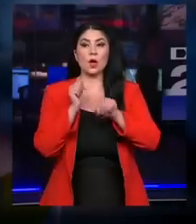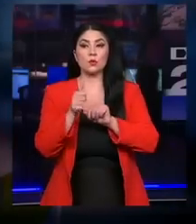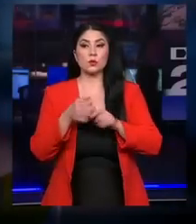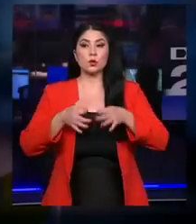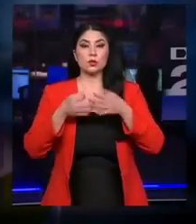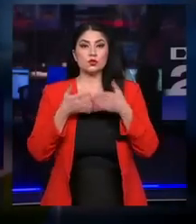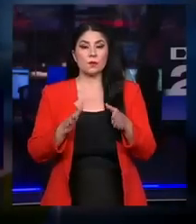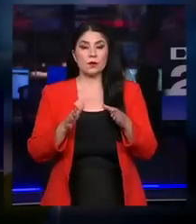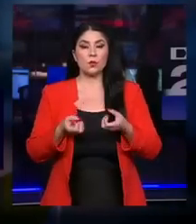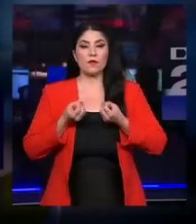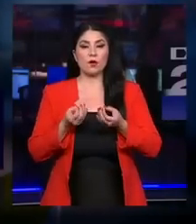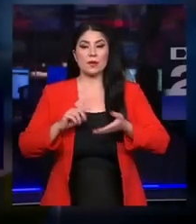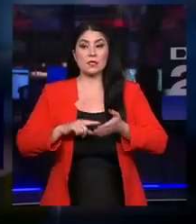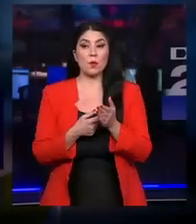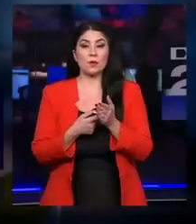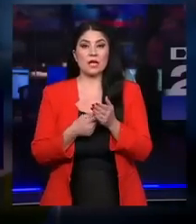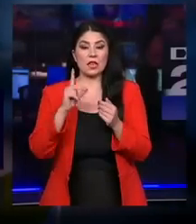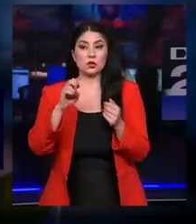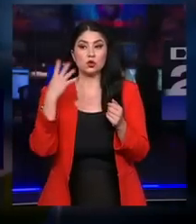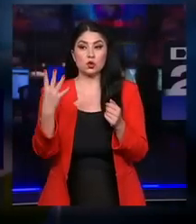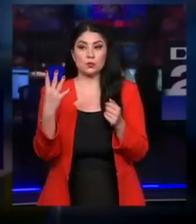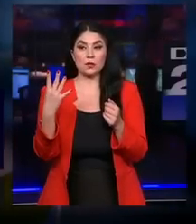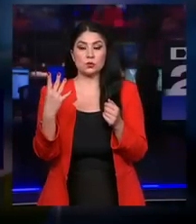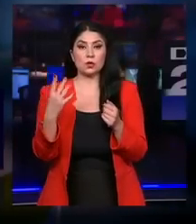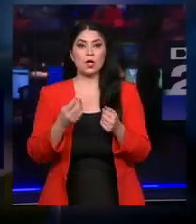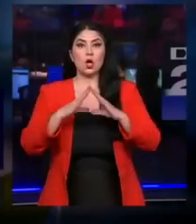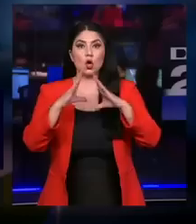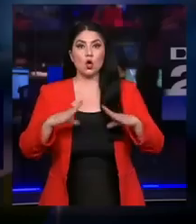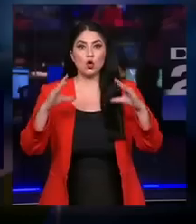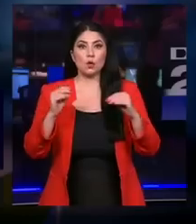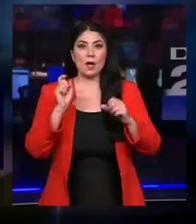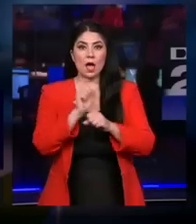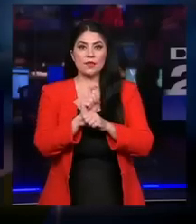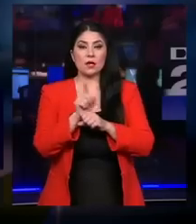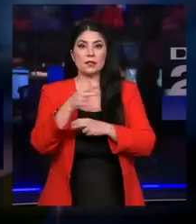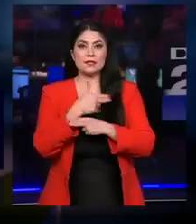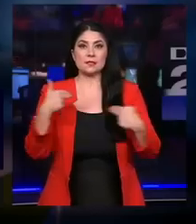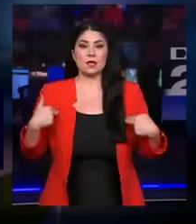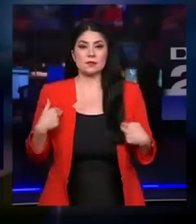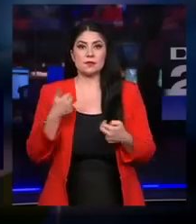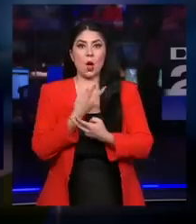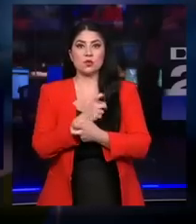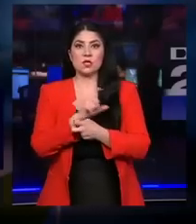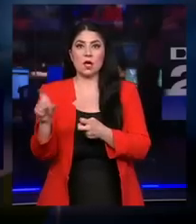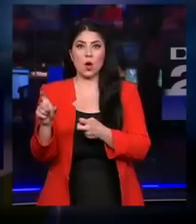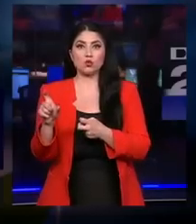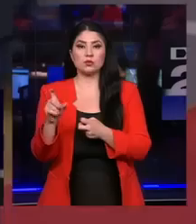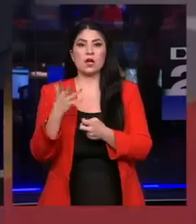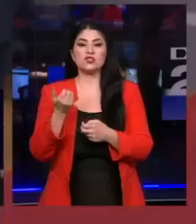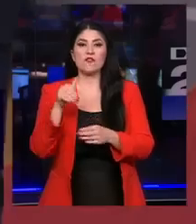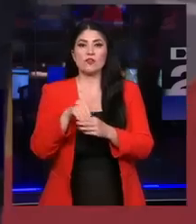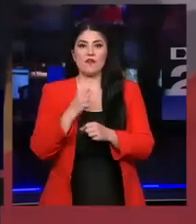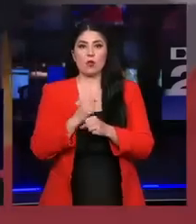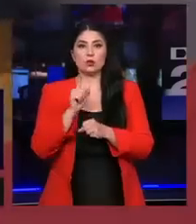Ora 11, începem cu informația momentului la Digi24. România atacă în instanță Austria din cauza vetoului